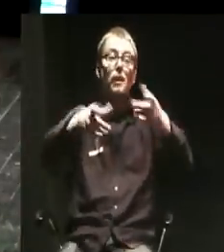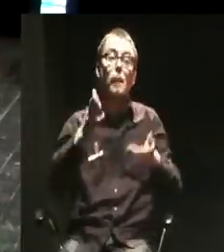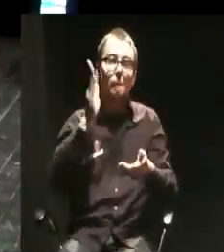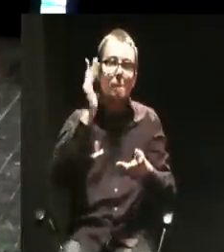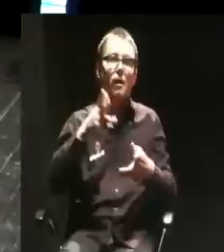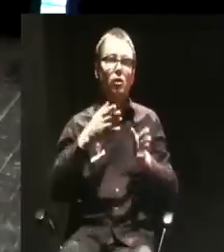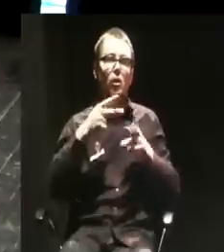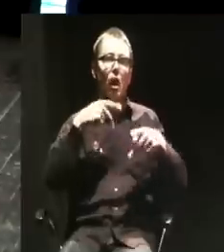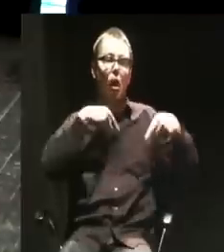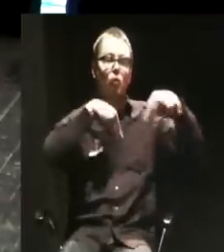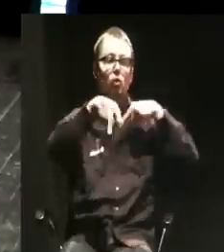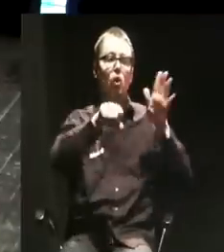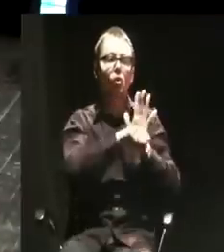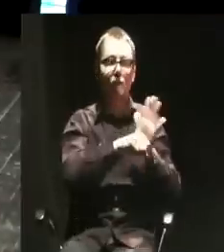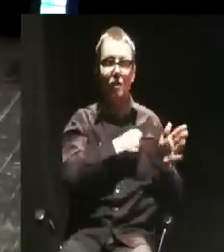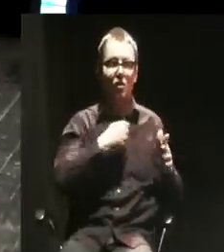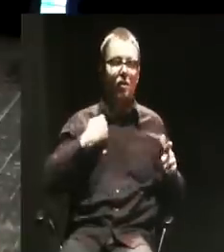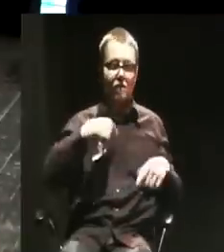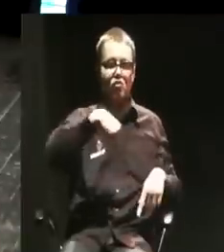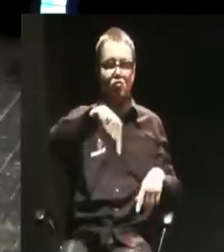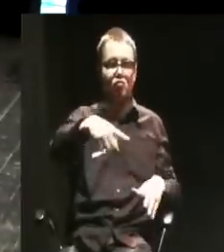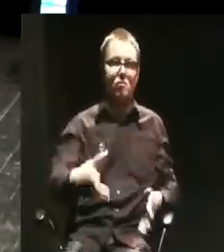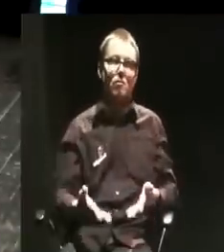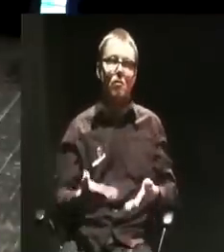Warszawy i powinniśmy się tego cieszyć.